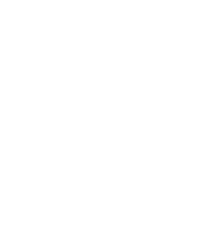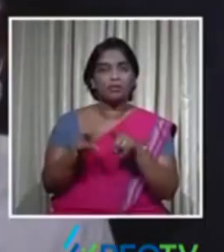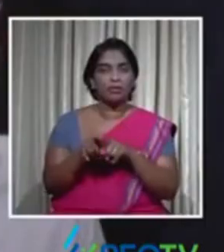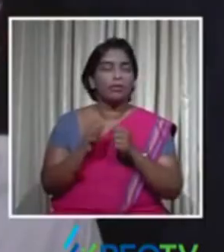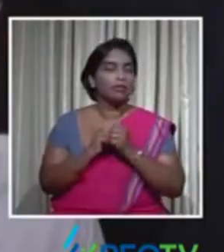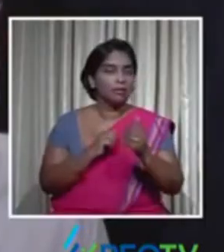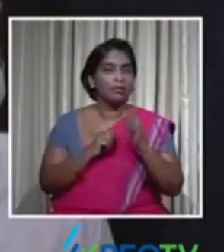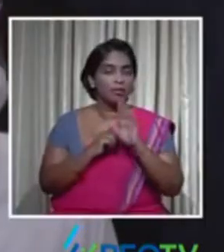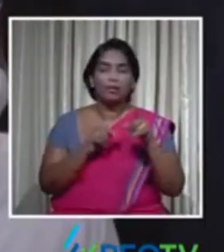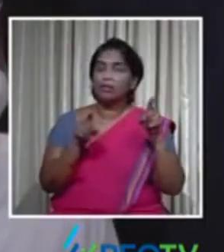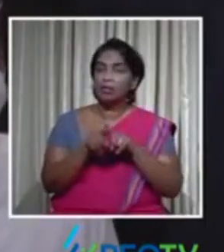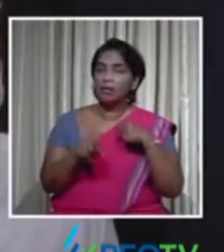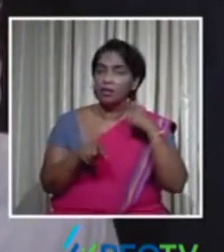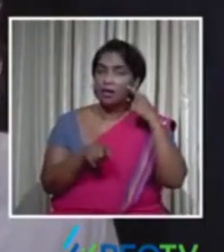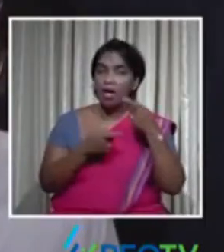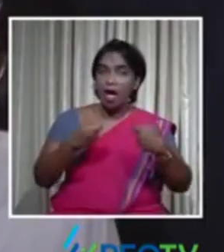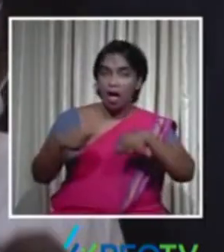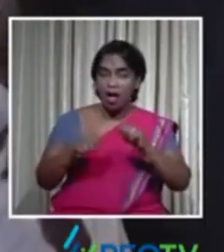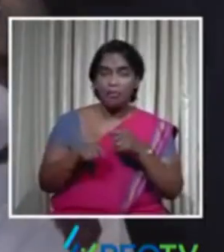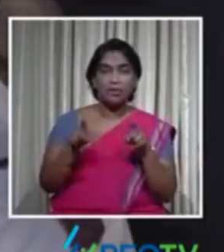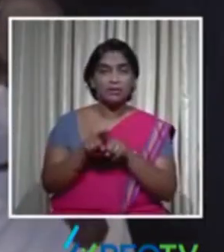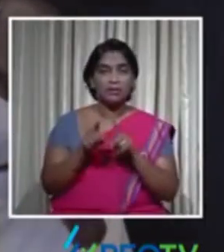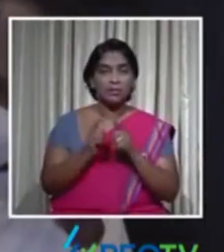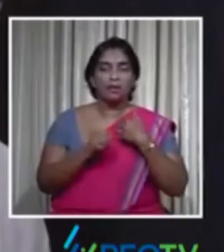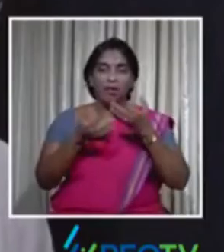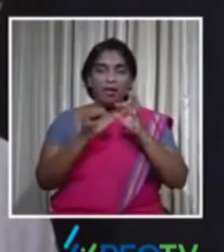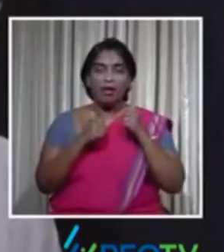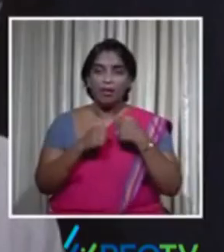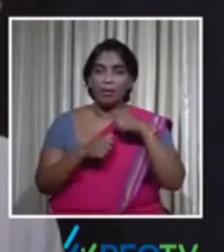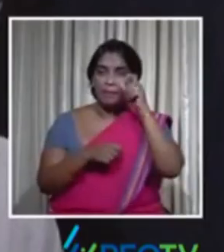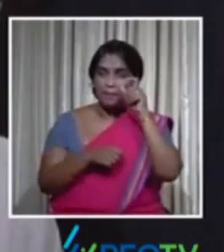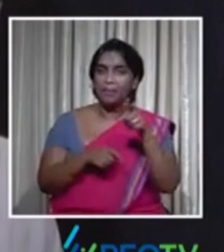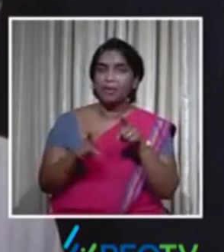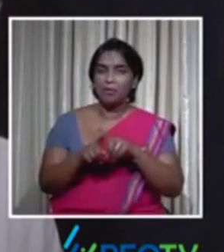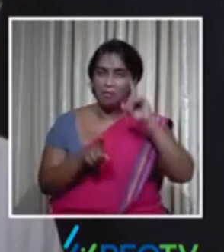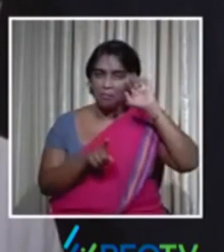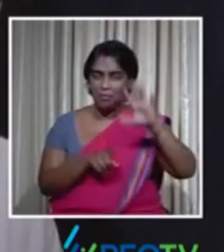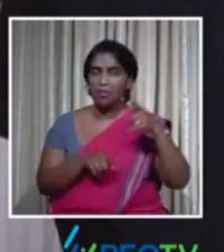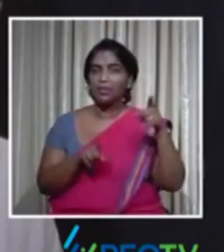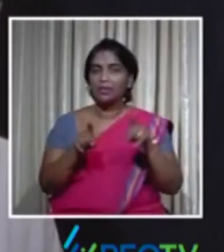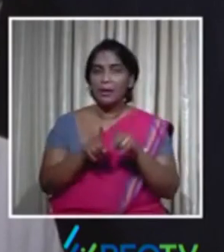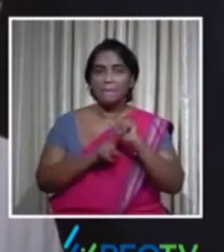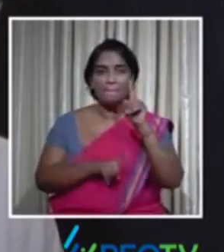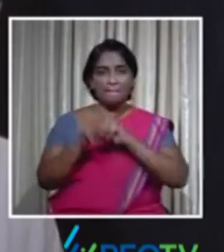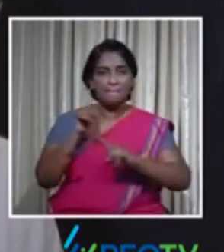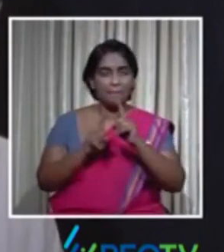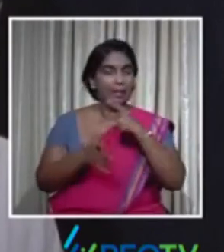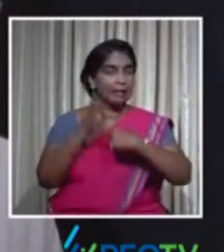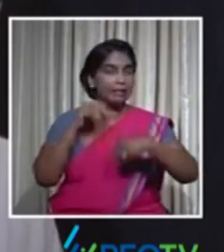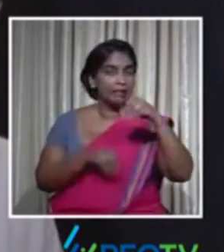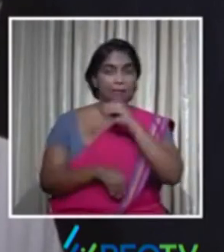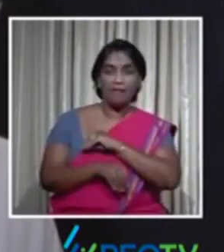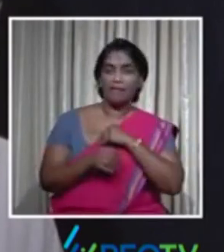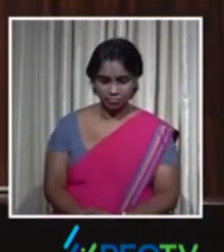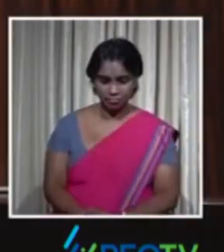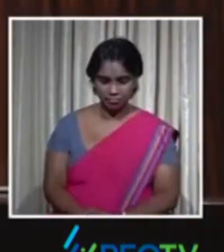වරද්දක්ද? අමුන්නාංශේ හිතන්නේ ආප්ප කඩේ ආප්ප පුච්චන වාගේ පාලං හදන්න බෑ. ඒ නිසා මෝඩෙක් වගේ මේ පාර්ලිමේන්තුවේ දේශපාලන වාසිය ගන්න